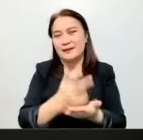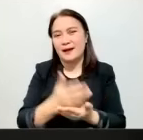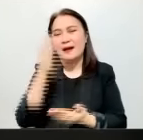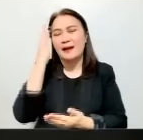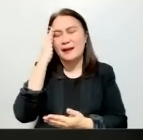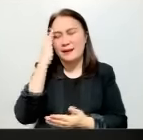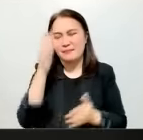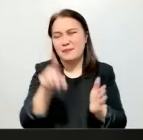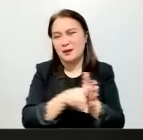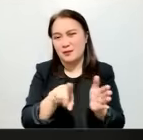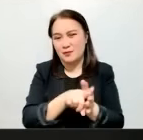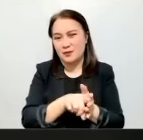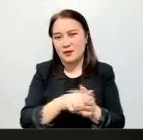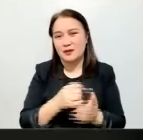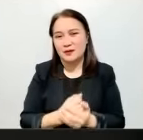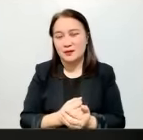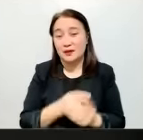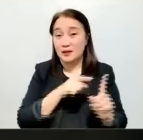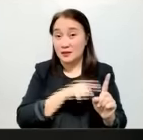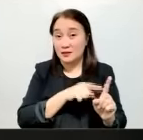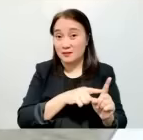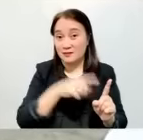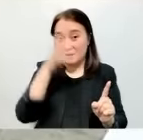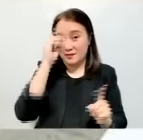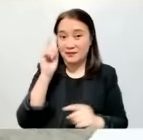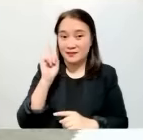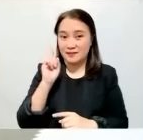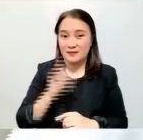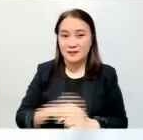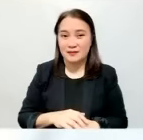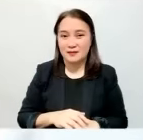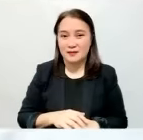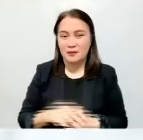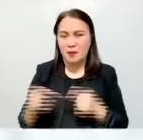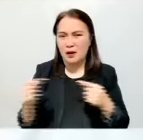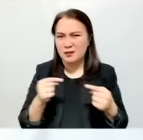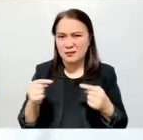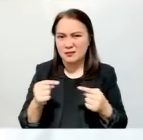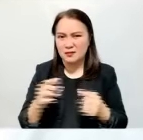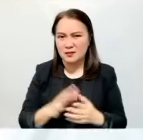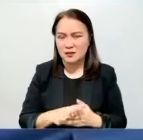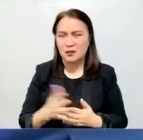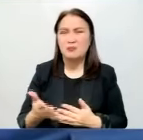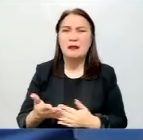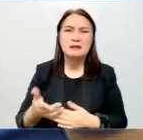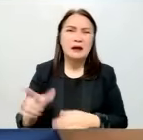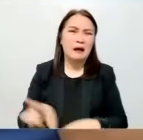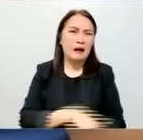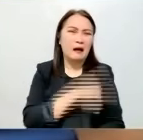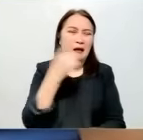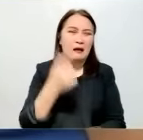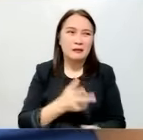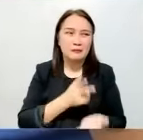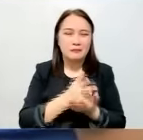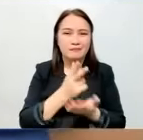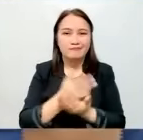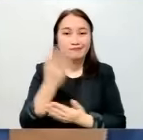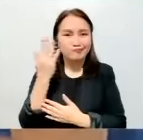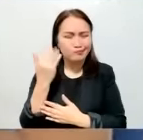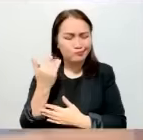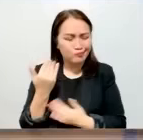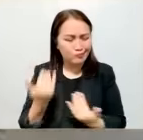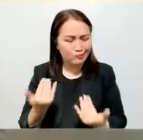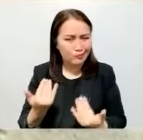lalaking ito nakipagtalo pa sa mga tauhan ng MMDA. Matagal na raw kasi silang pumaparada sa lugar, pero bakit ngayon lang sila